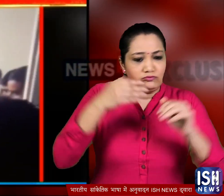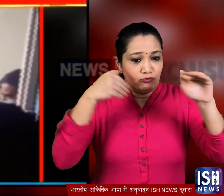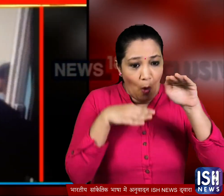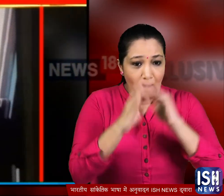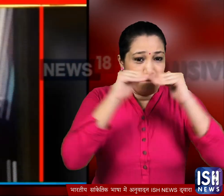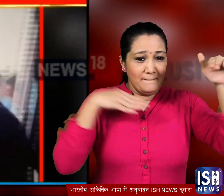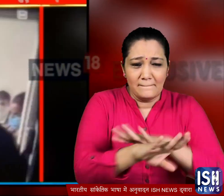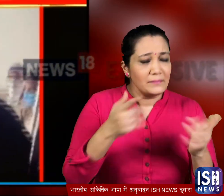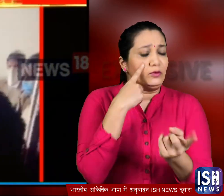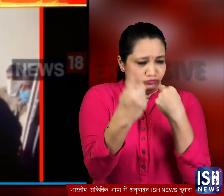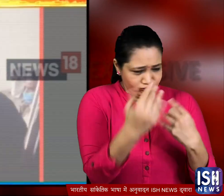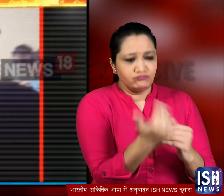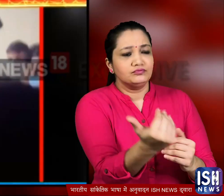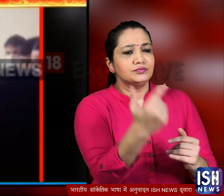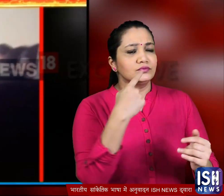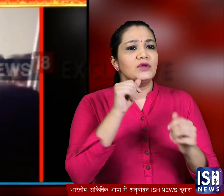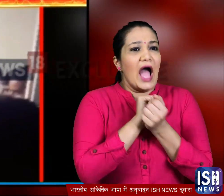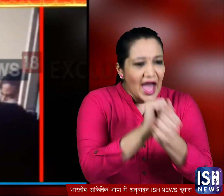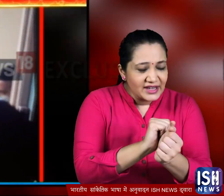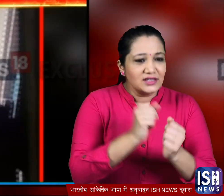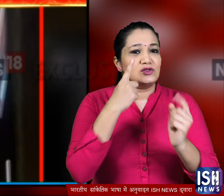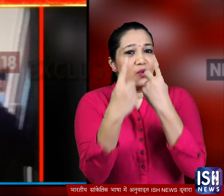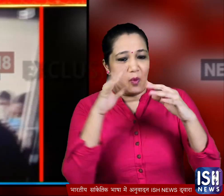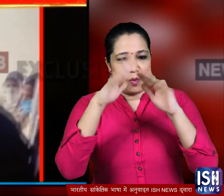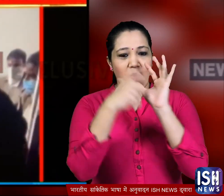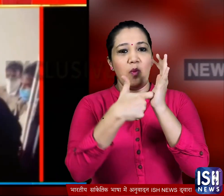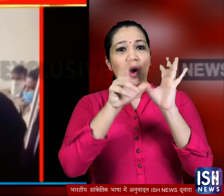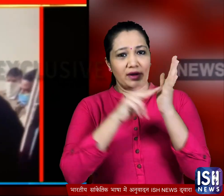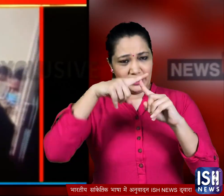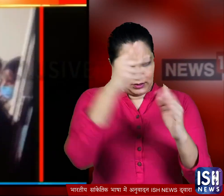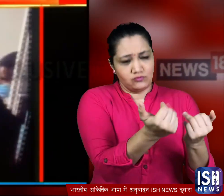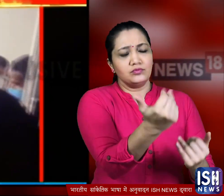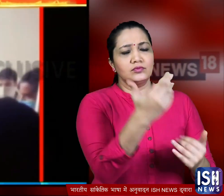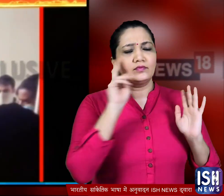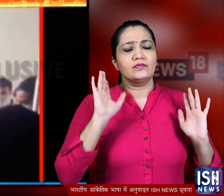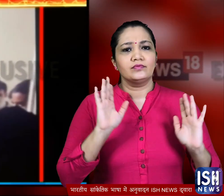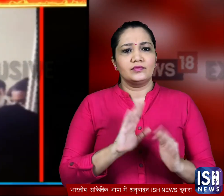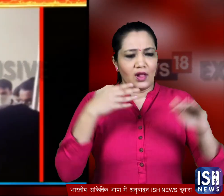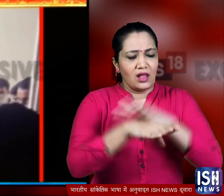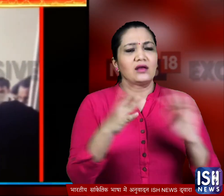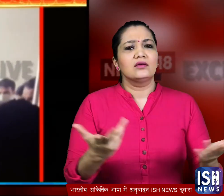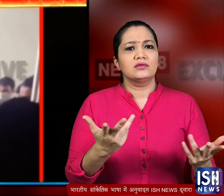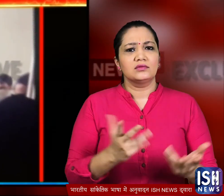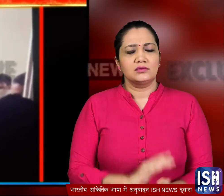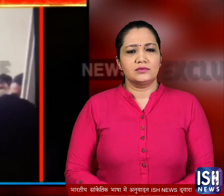वाले अंदर ना घुसें और सर्च वारंट मांगा। अरेस्ट वारंट होता है या सर्च वारंट, कुछ आप दिखाइए।